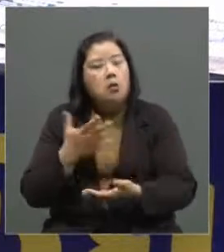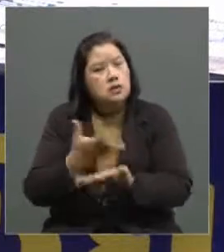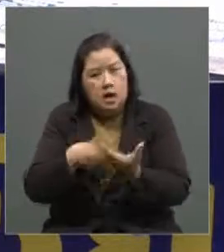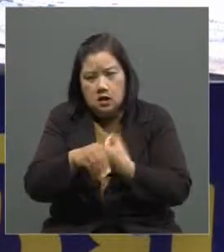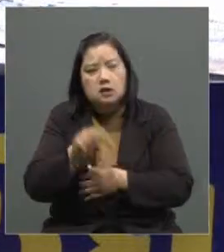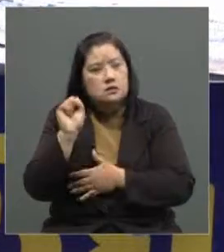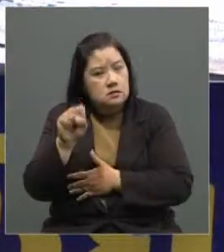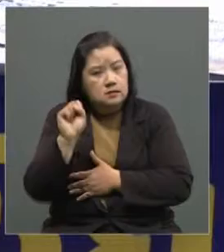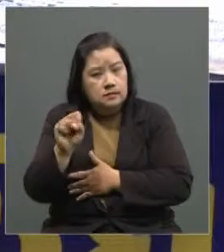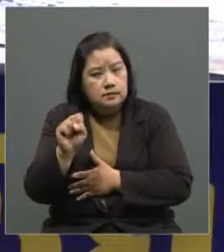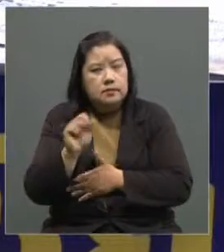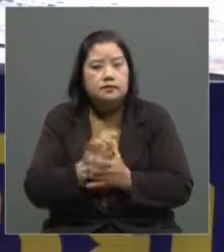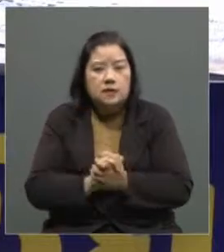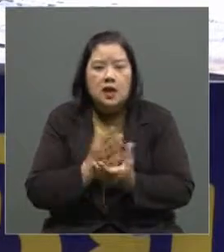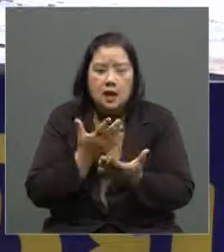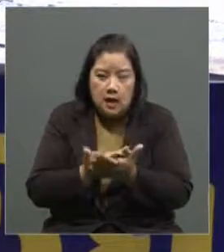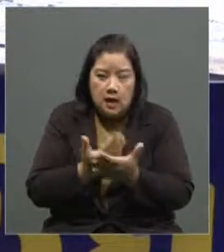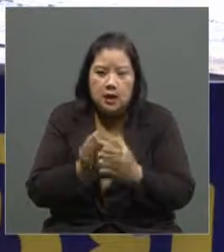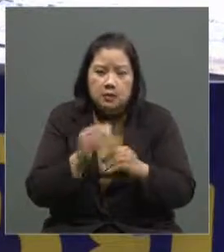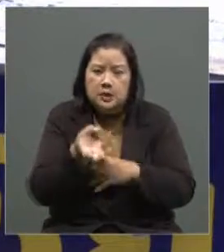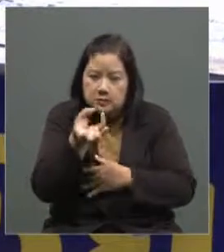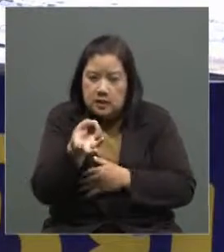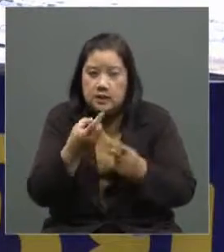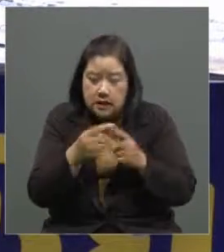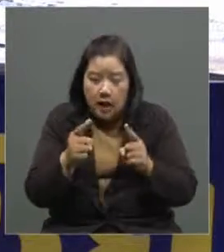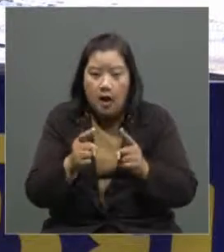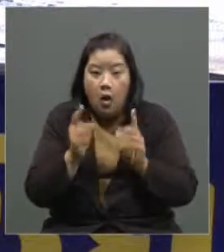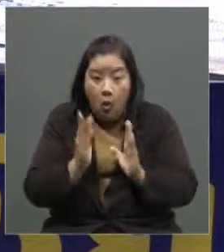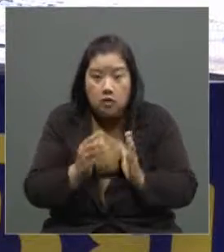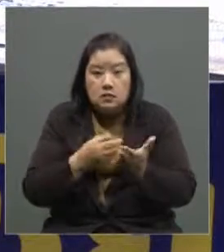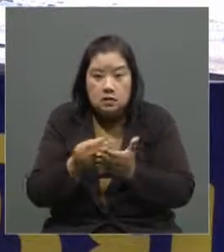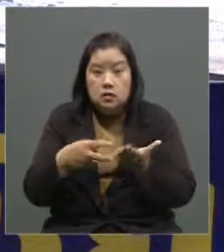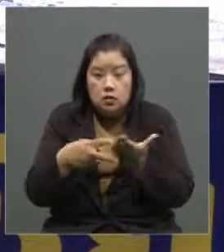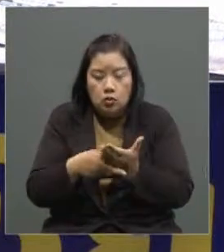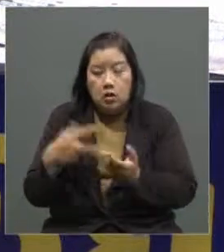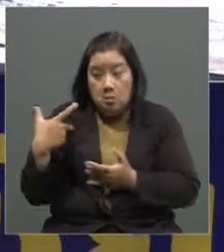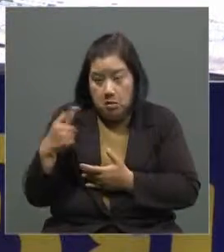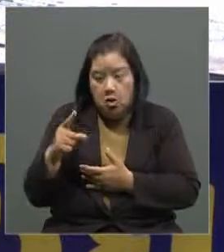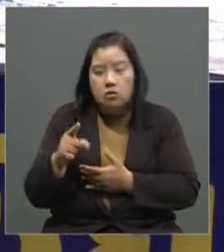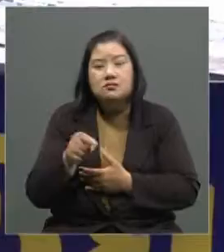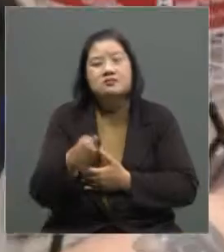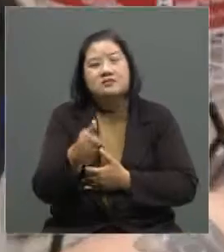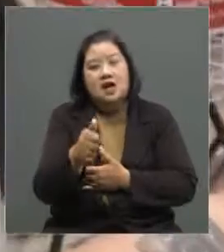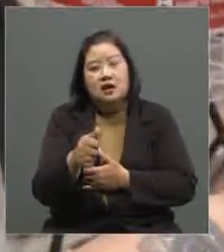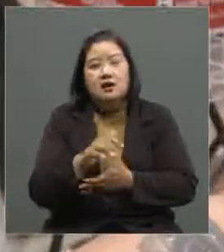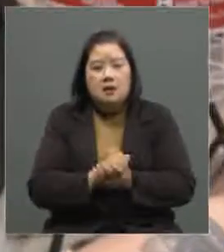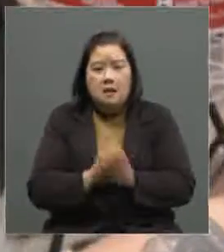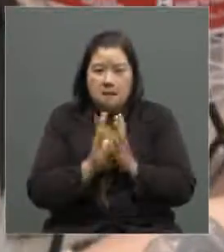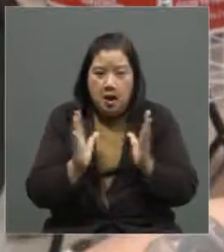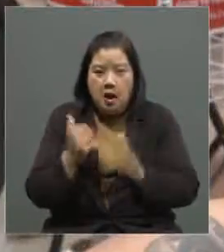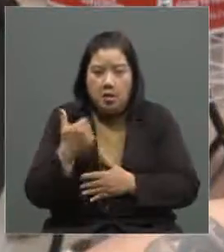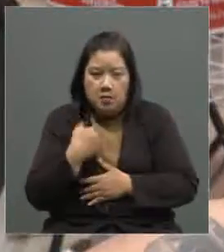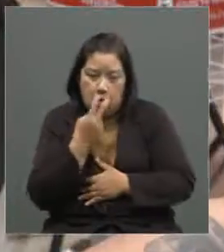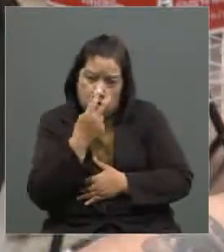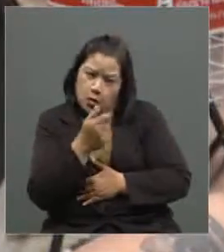กิจค่ะกำไรน้อยๆคนที่มาซื้อก็ได้ประโยชน์มากกว่านะคะ ลูกค้าส่วนใหญ่จะดูว่าคุ้มค่า